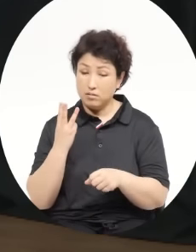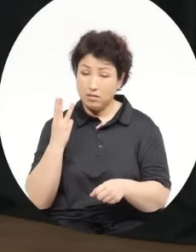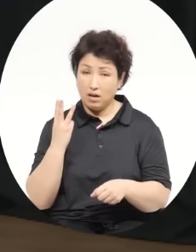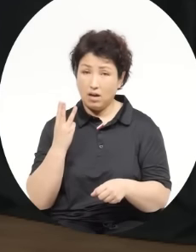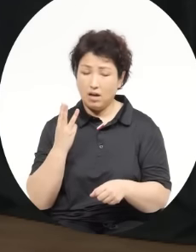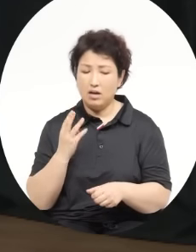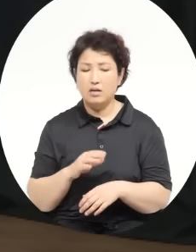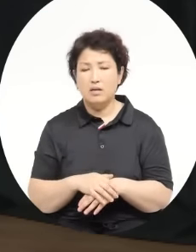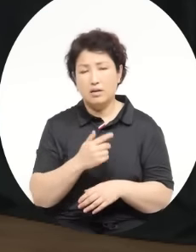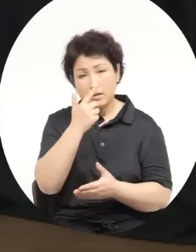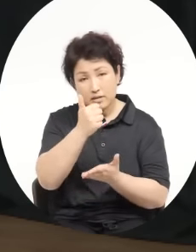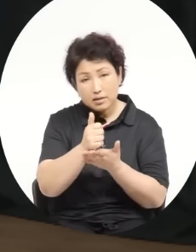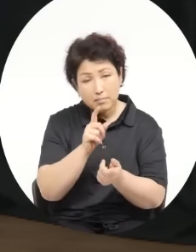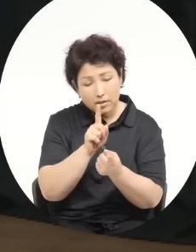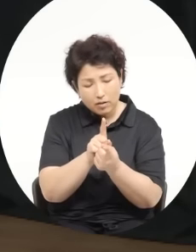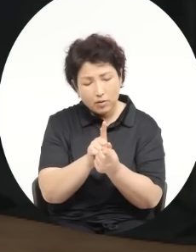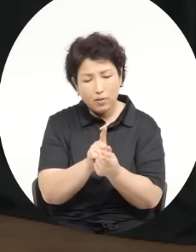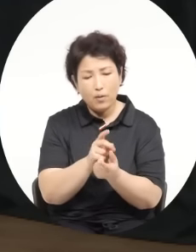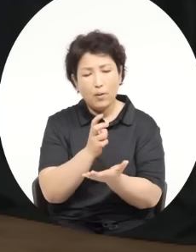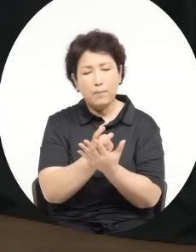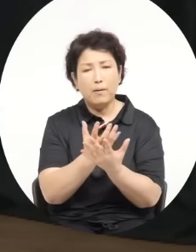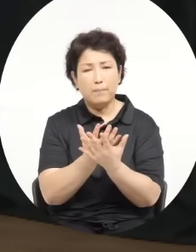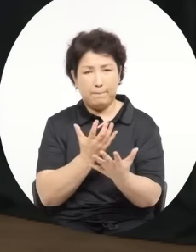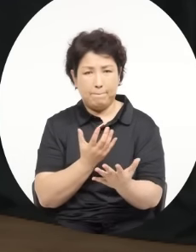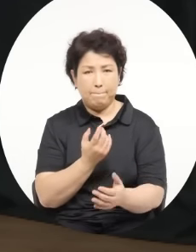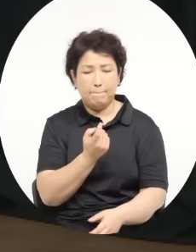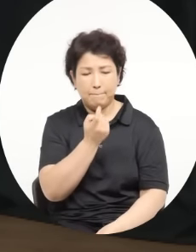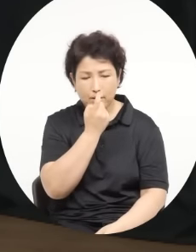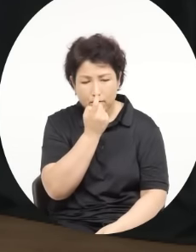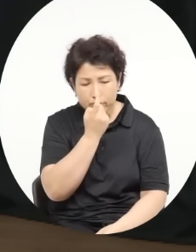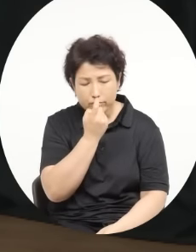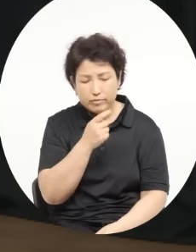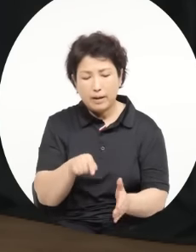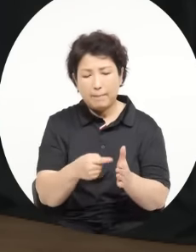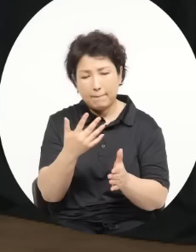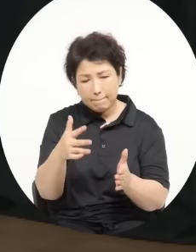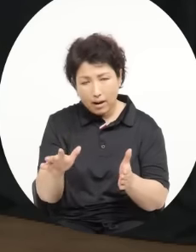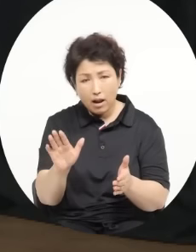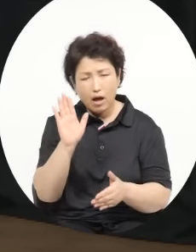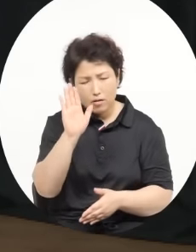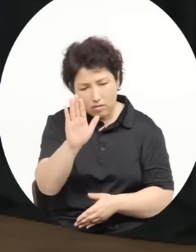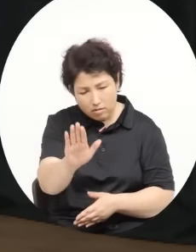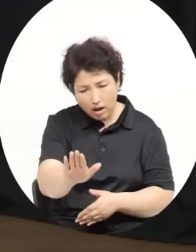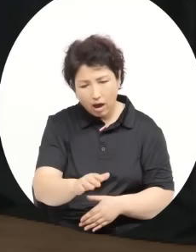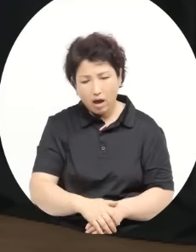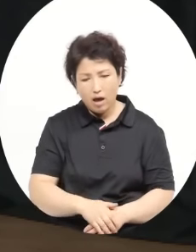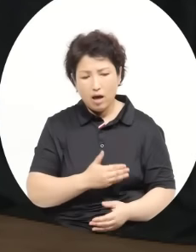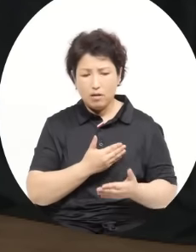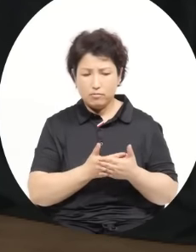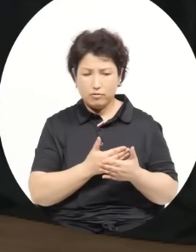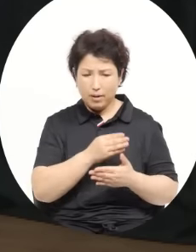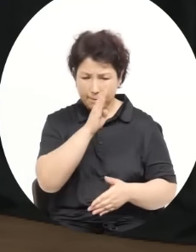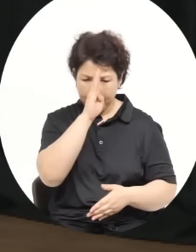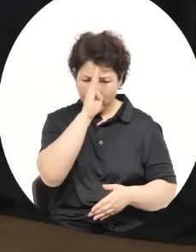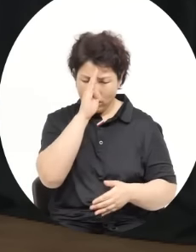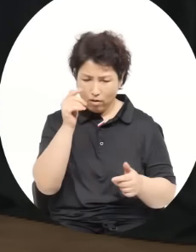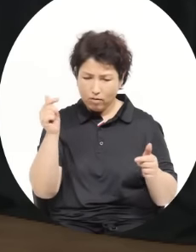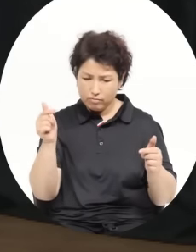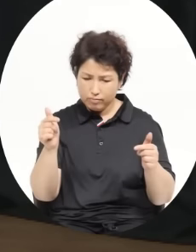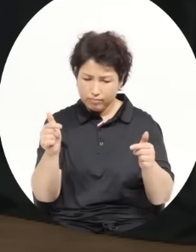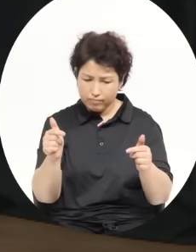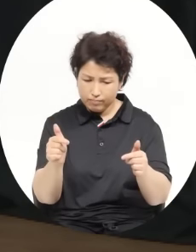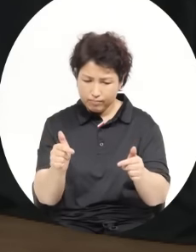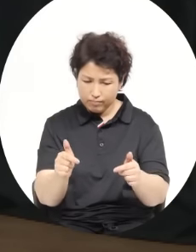저도 3년 전에 이제 법문 듣고 108배 하게 되면서 불안증이 조금씩 저도 지금 좋아지고